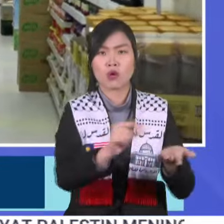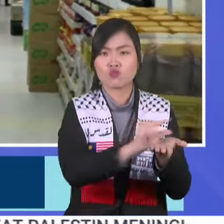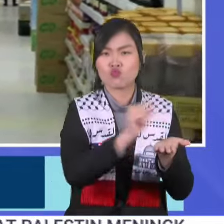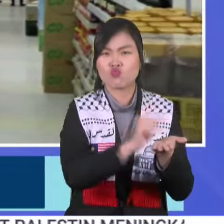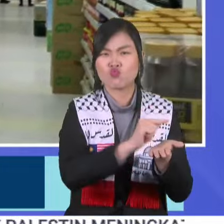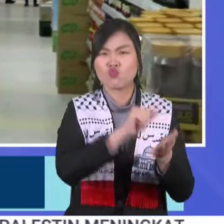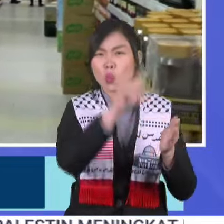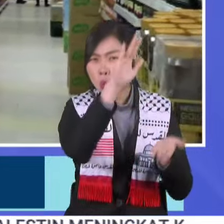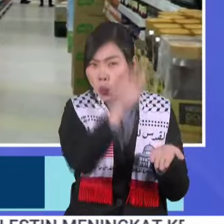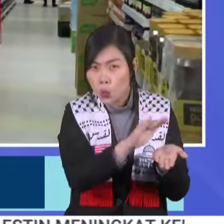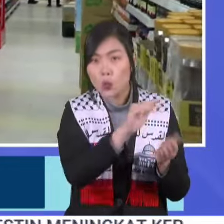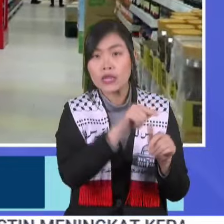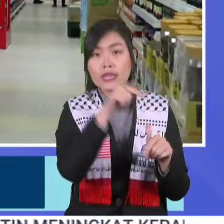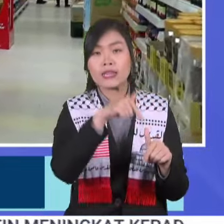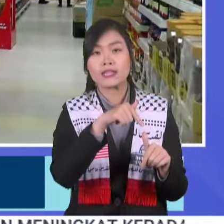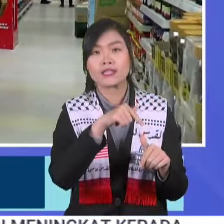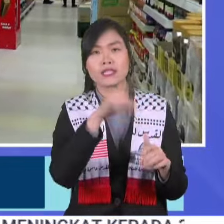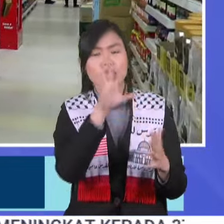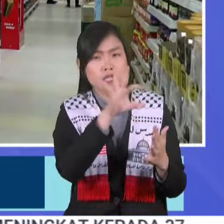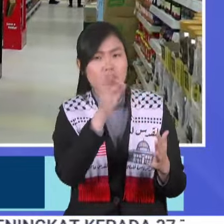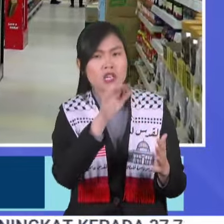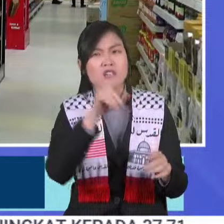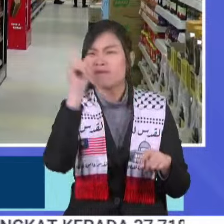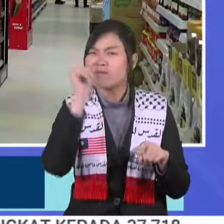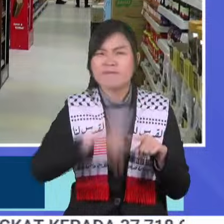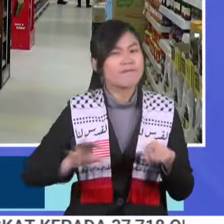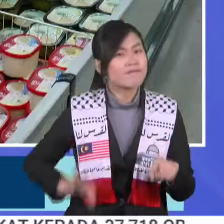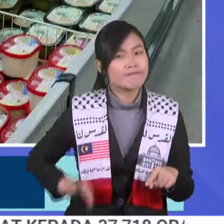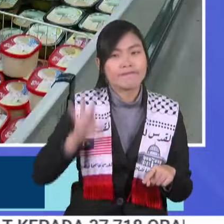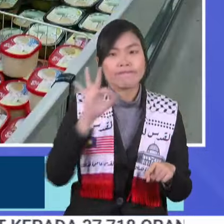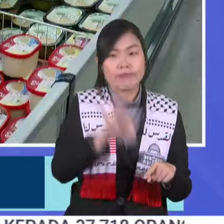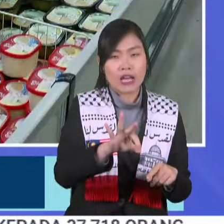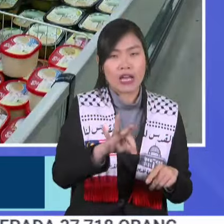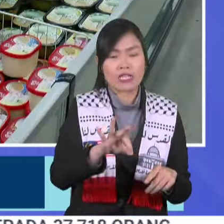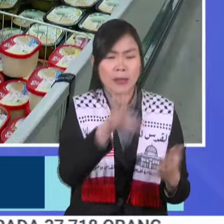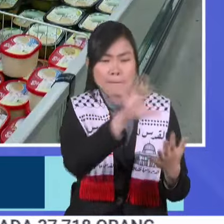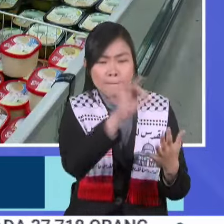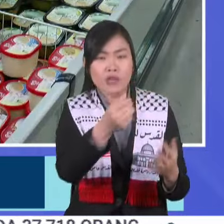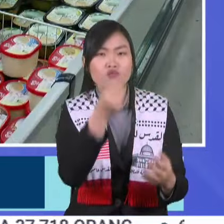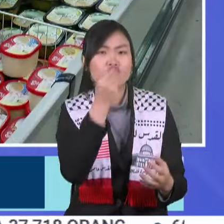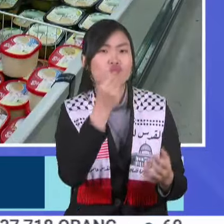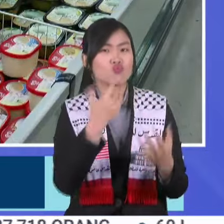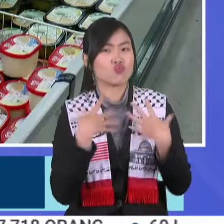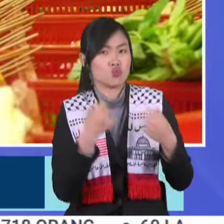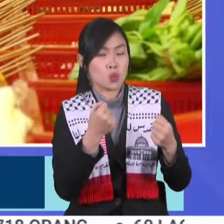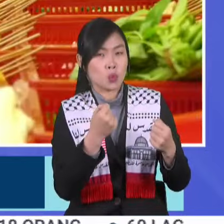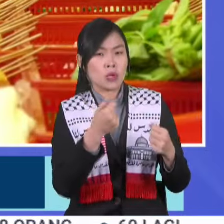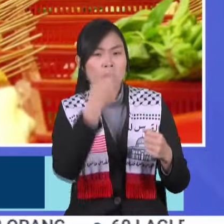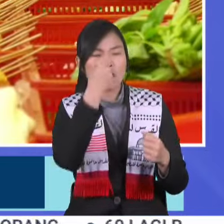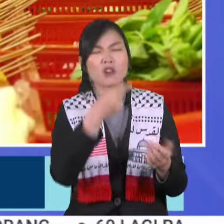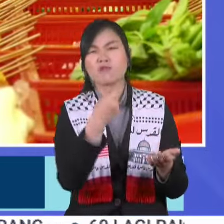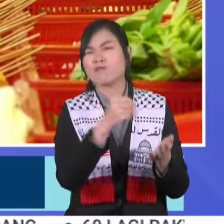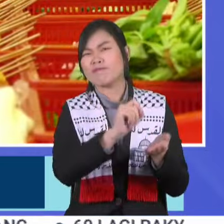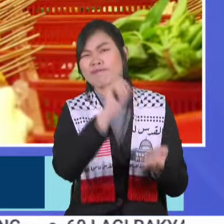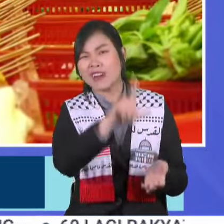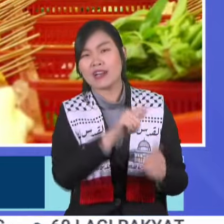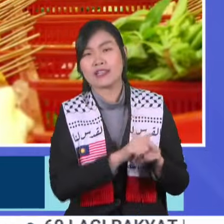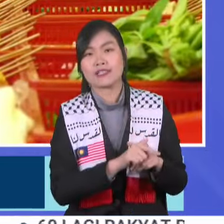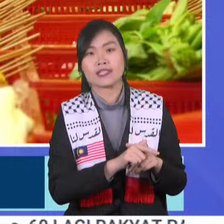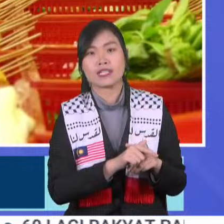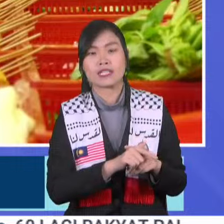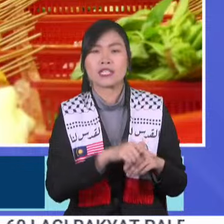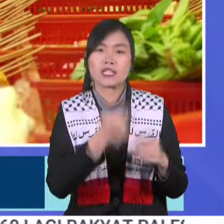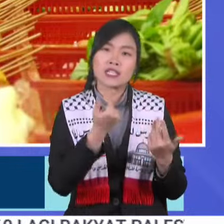Golongan berpendapatan rendah di negara ini didapati semakin tidak mampu untuk memilih pemakanan sihat berikutan faktor kos, sekaligus